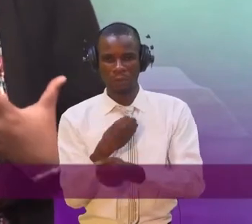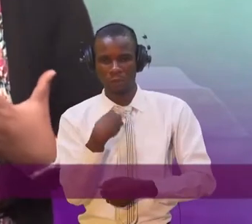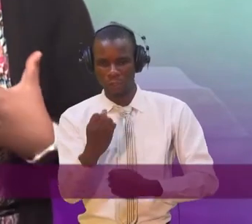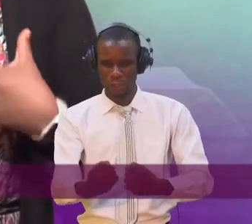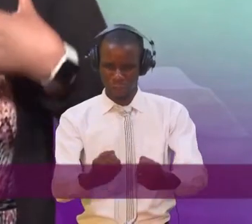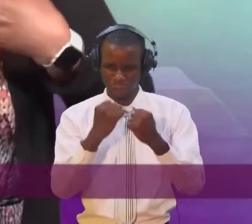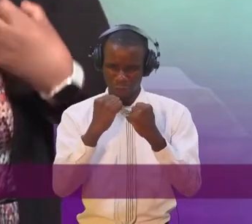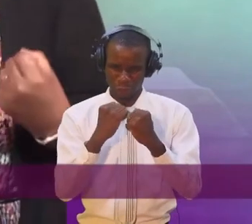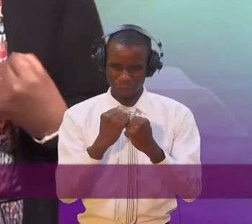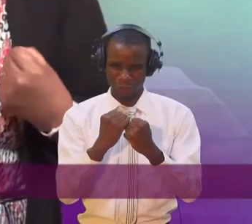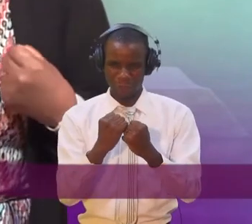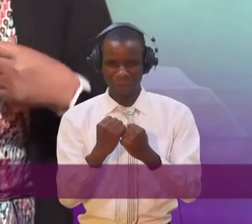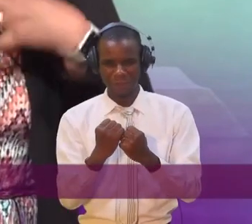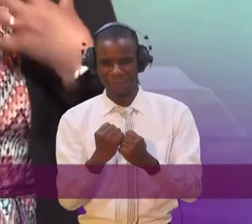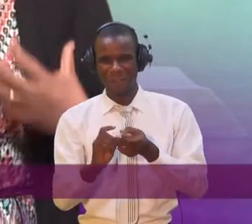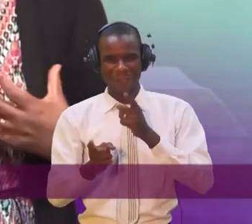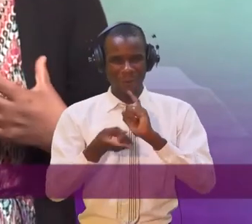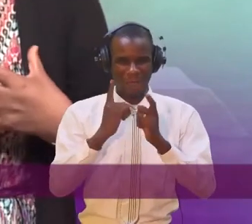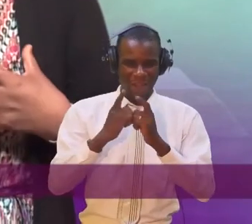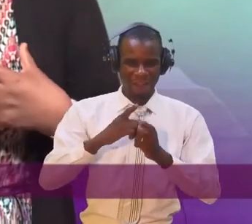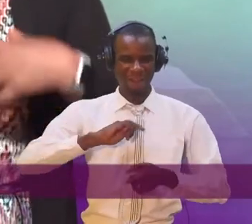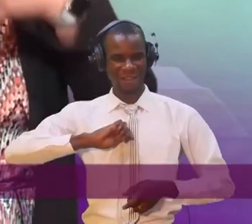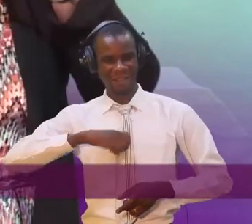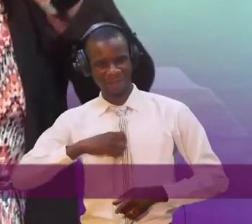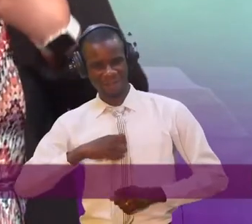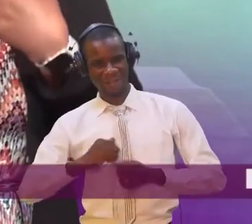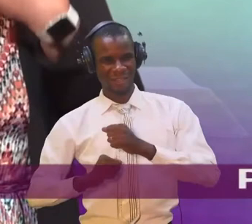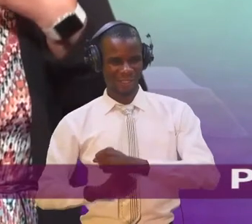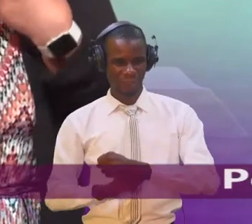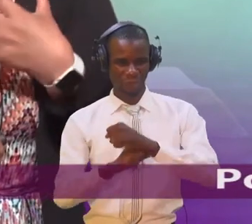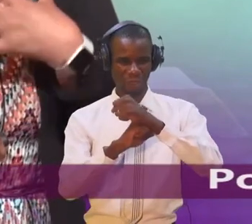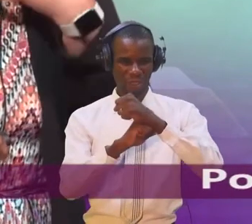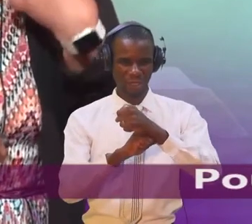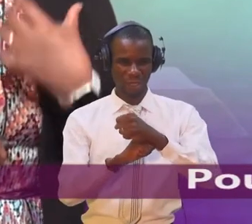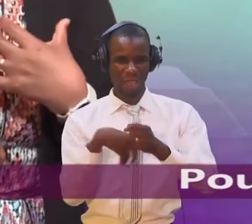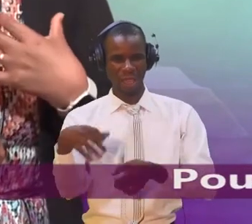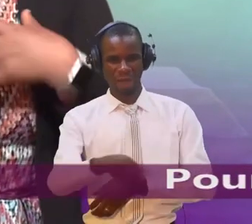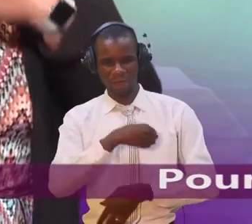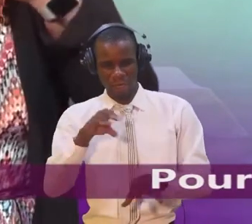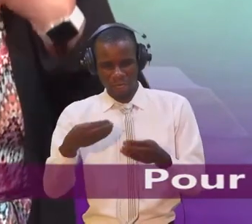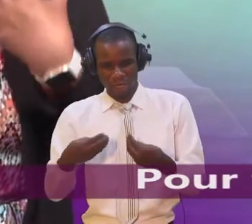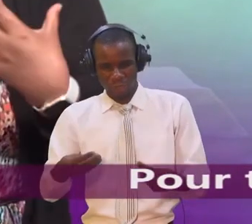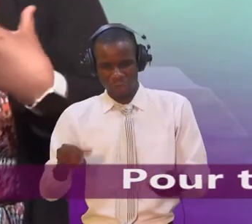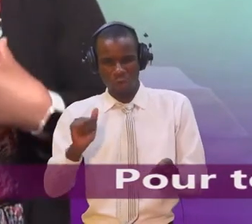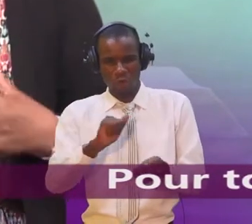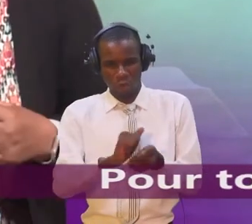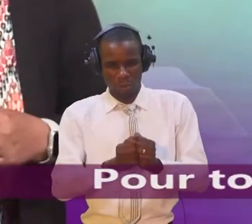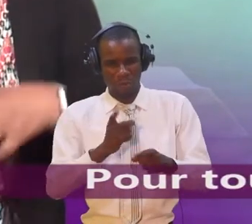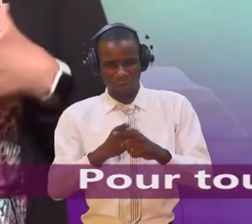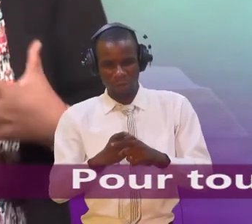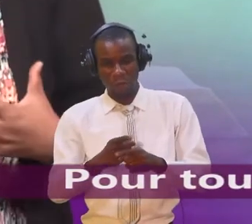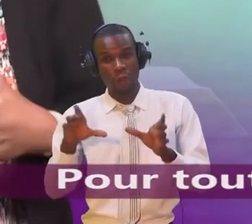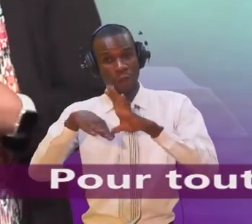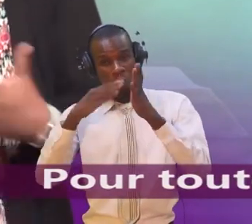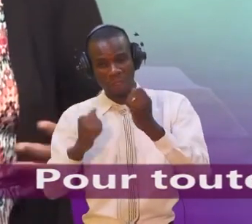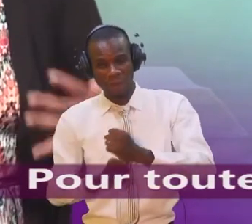Mtu kama huyu anahitaji upendo wa maneno mazuri, matamu na kumvumilia ili